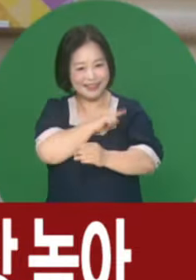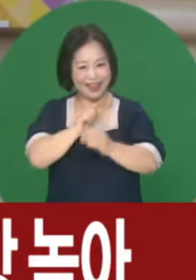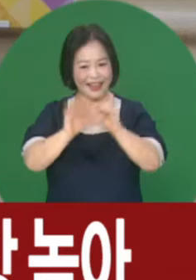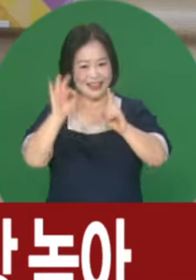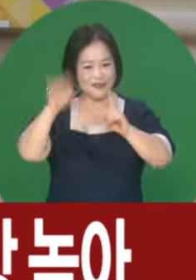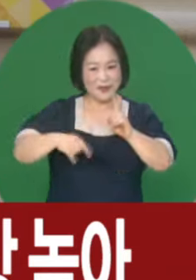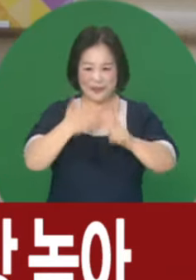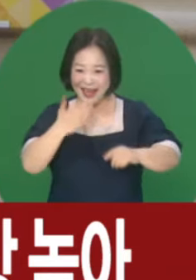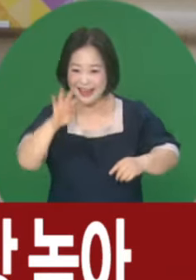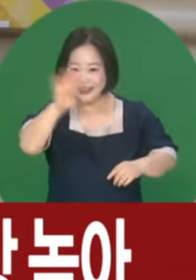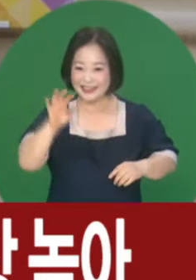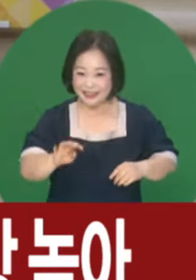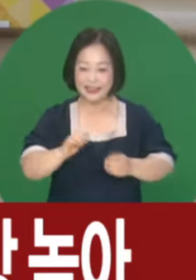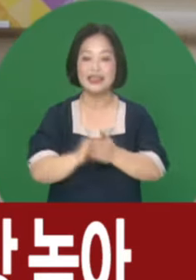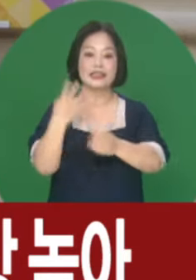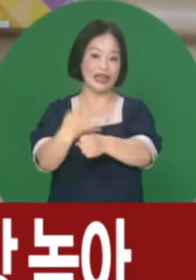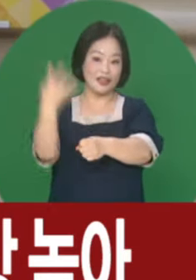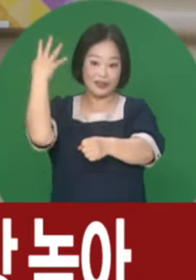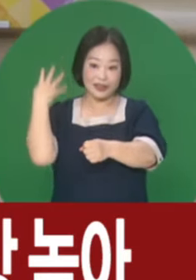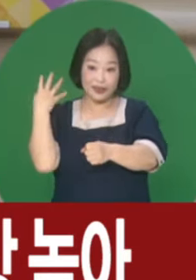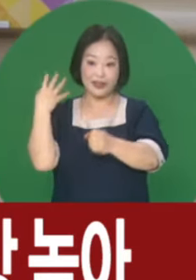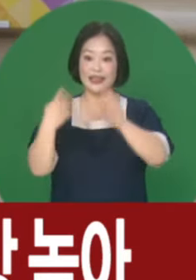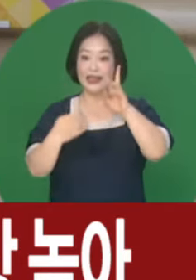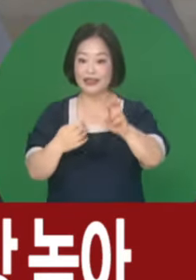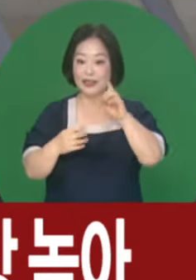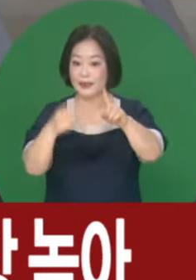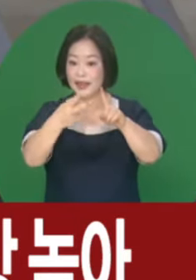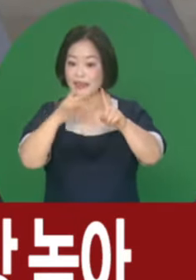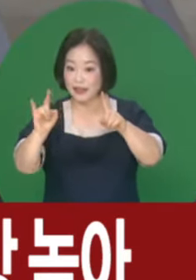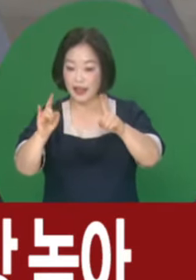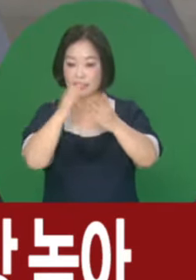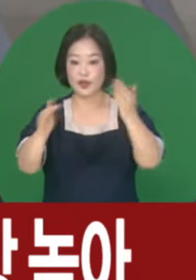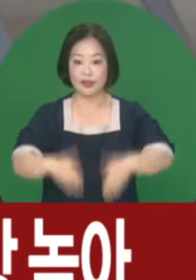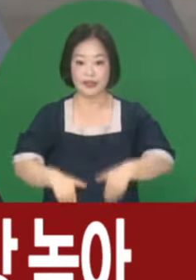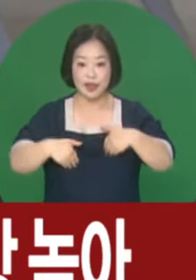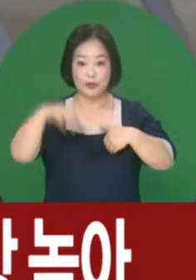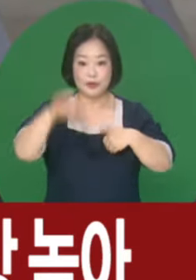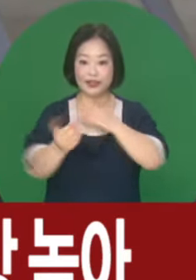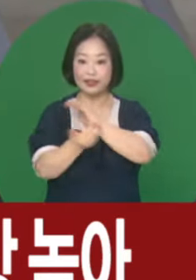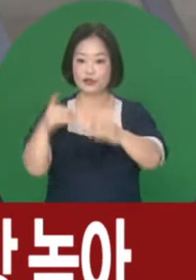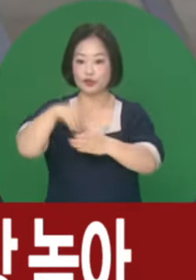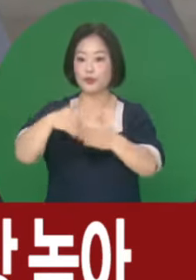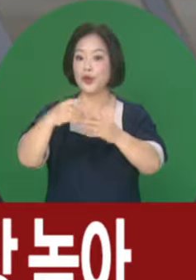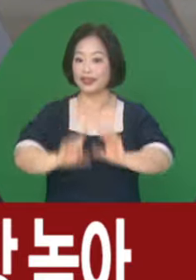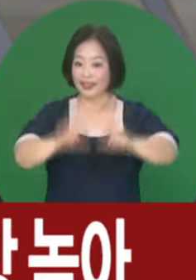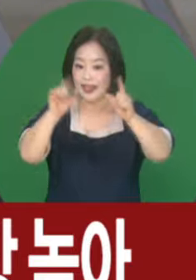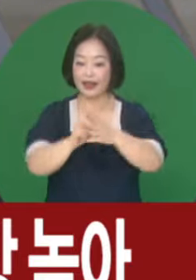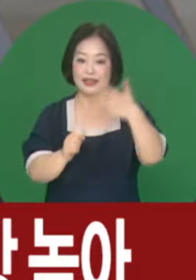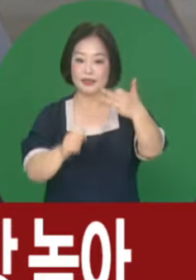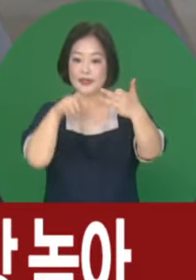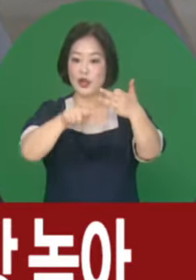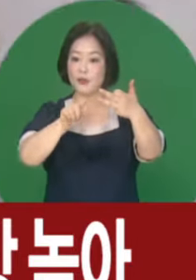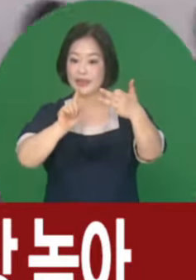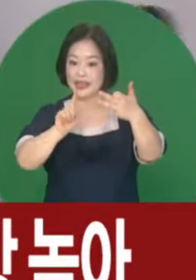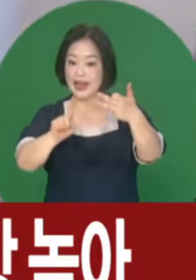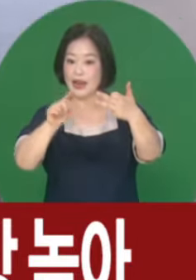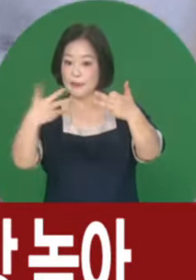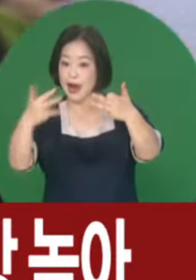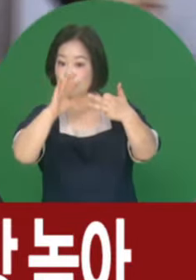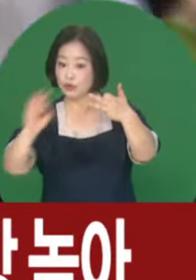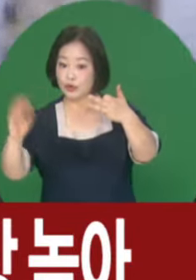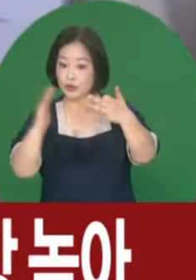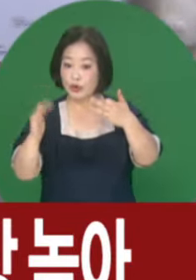높아지고 있는데요. 앞서 4년 전인 지난 21대 총선에서 전남은 사전투표 첫날 투표율 18.18%를